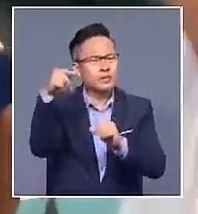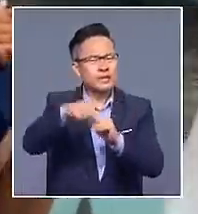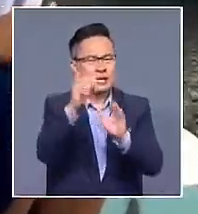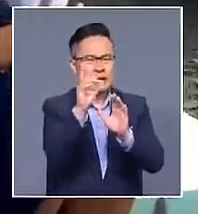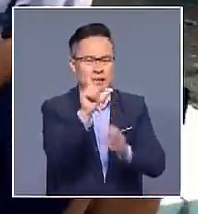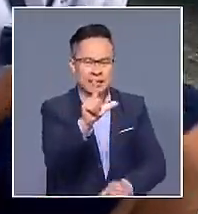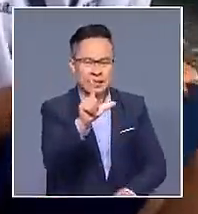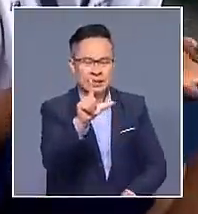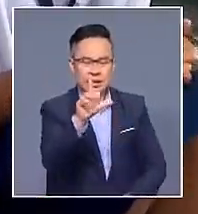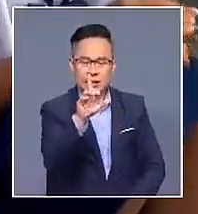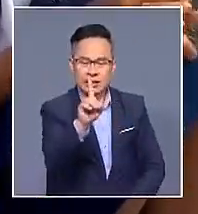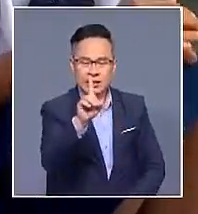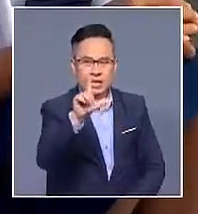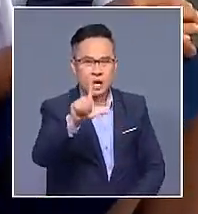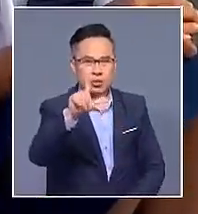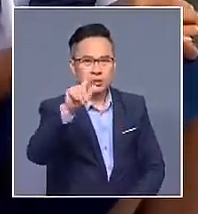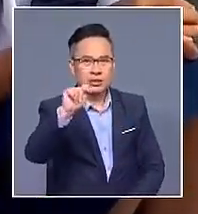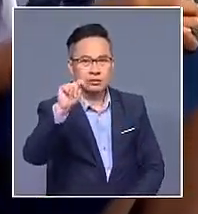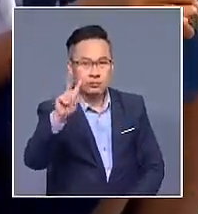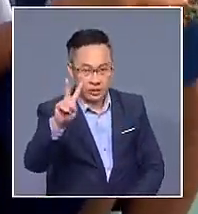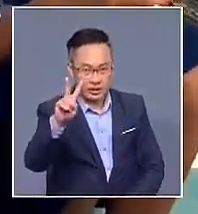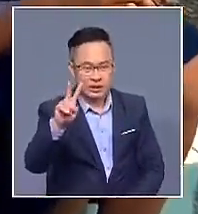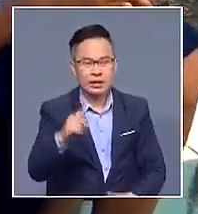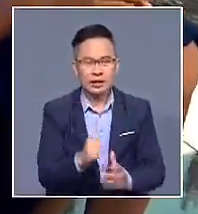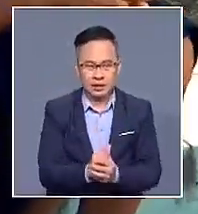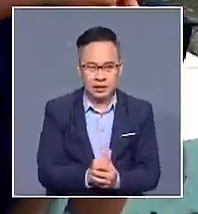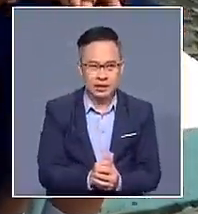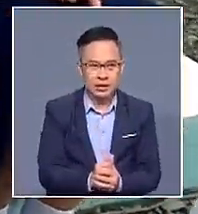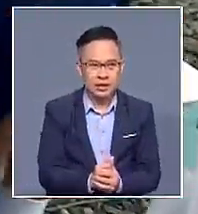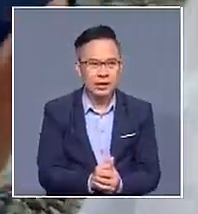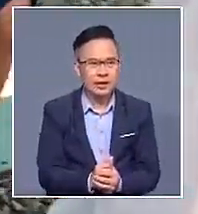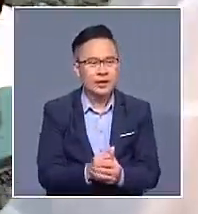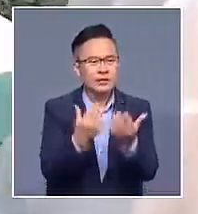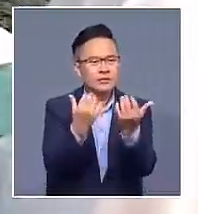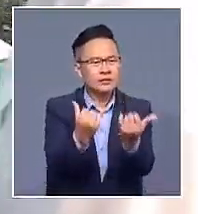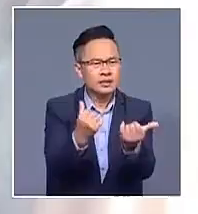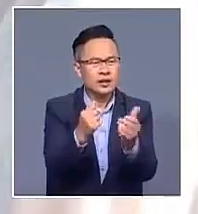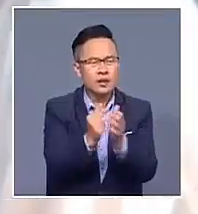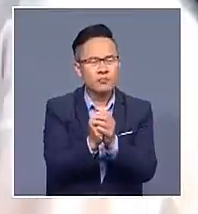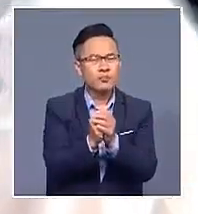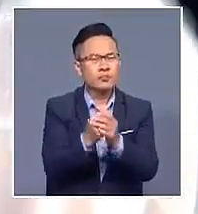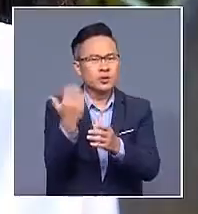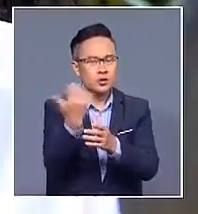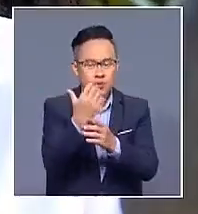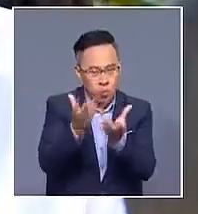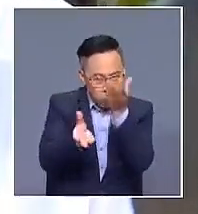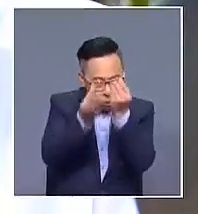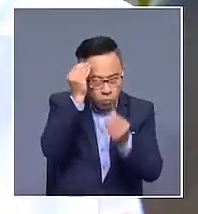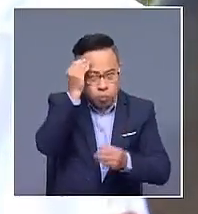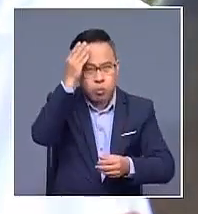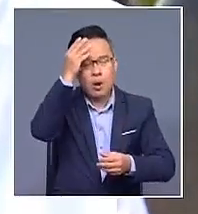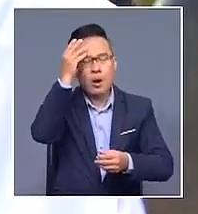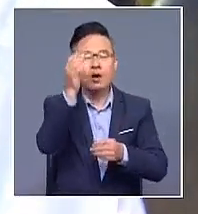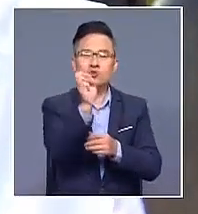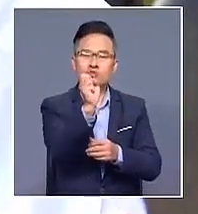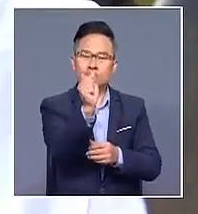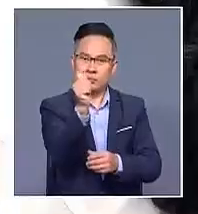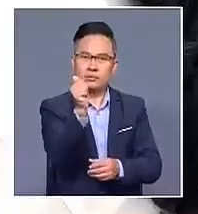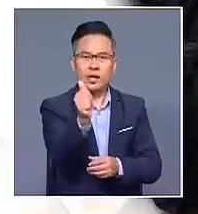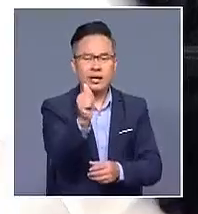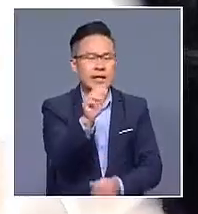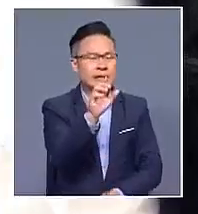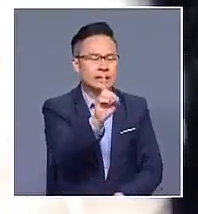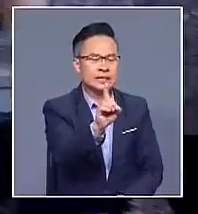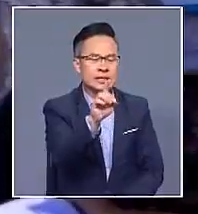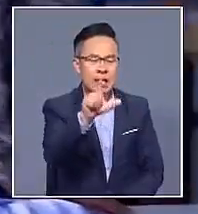พื่อเป็นการเสริมจากวิชาที่ ELTV เขาให้เราค่ะเราก็จะมีความรู้มากขึ้นในการจะไปสอบค่ะ ว้าว ELTV